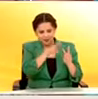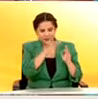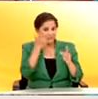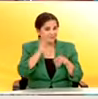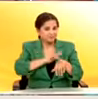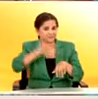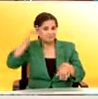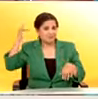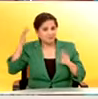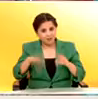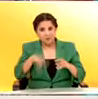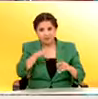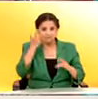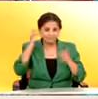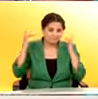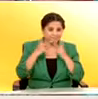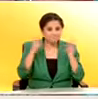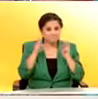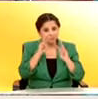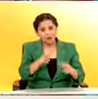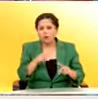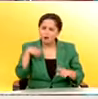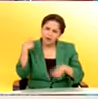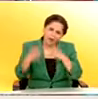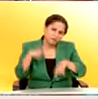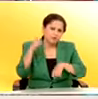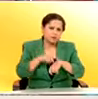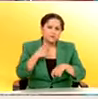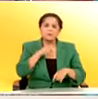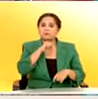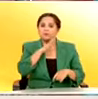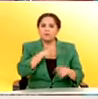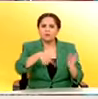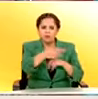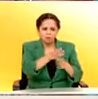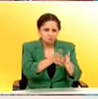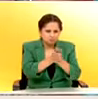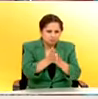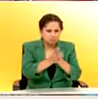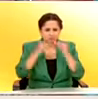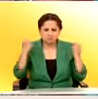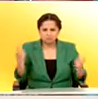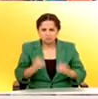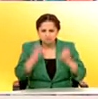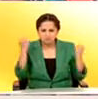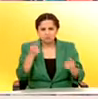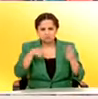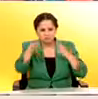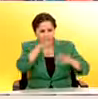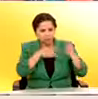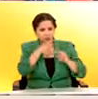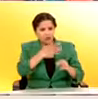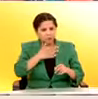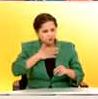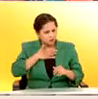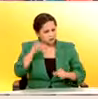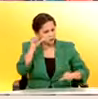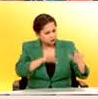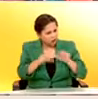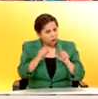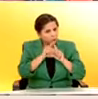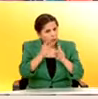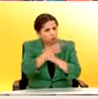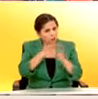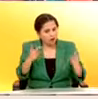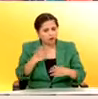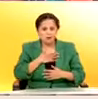दिखाई दी। हर बार जब मैं हमारे युवाओं की लगन और वैज्ञानिकों के समर्पण को देखता हूं,